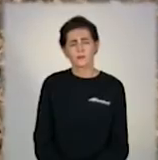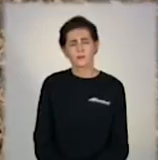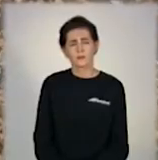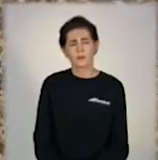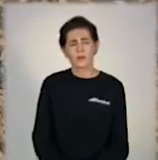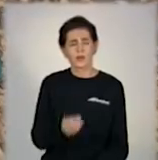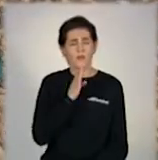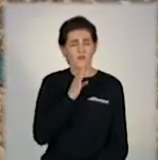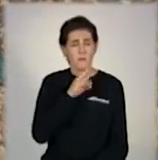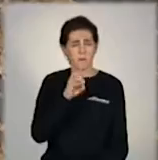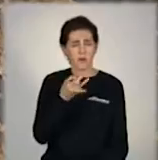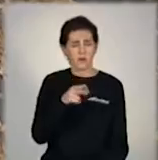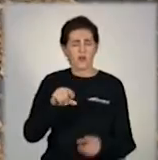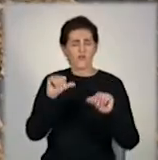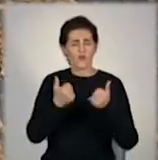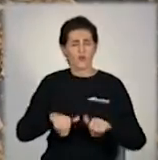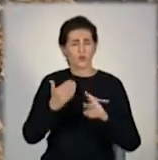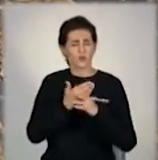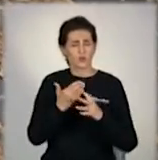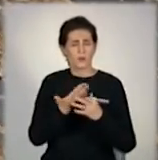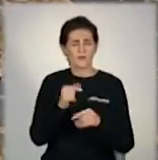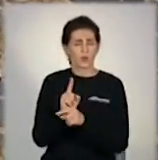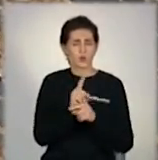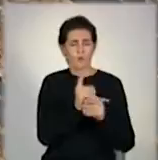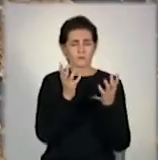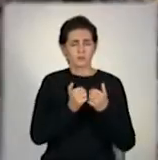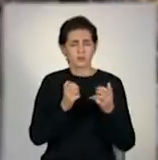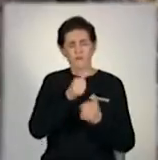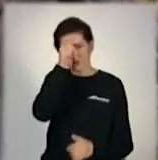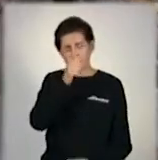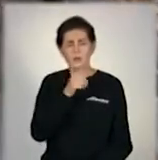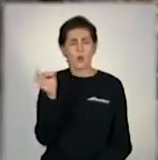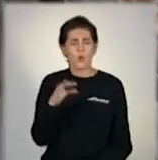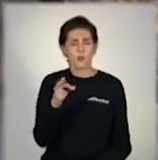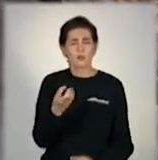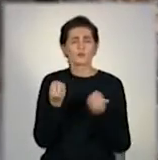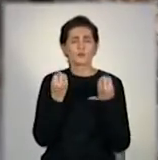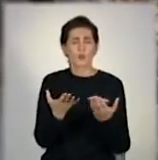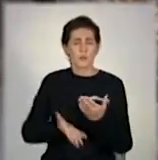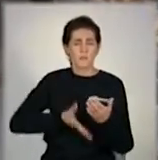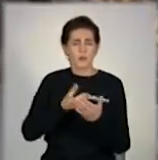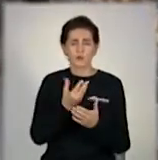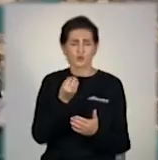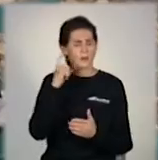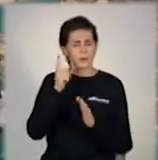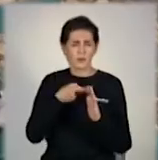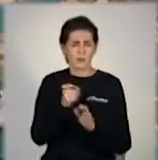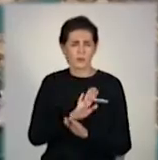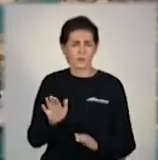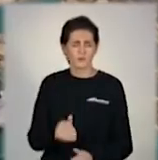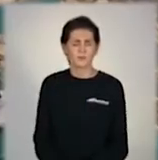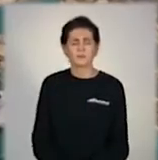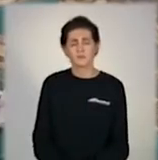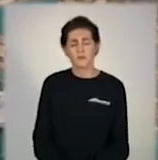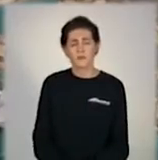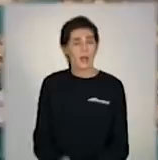Пані Марія оформила субсидію, які норми споживання нарахували у жовтні, та скільки буде за ними платити, ще не дізнавалась. Я об этом нічого